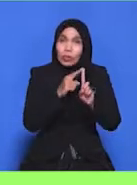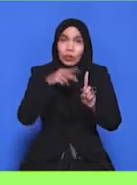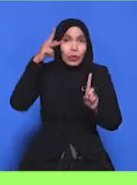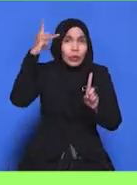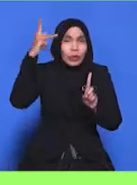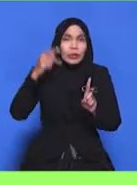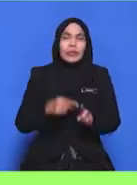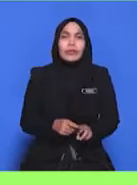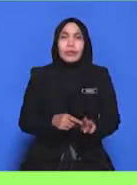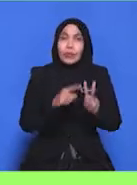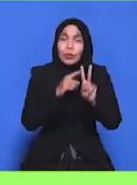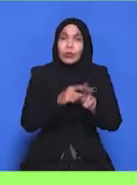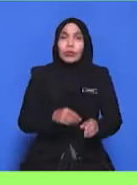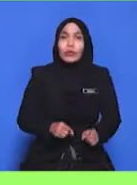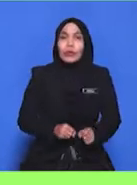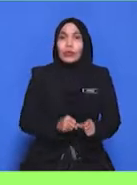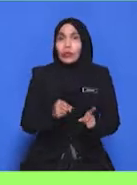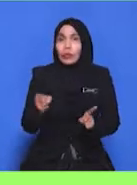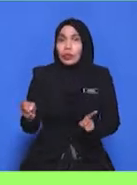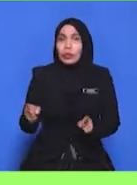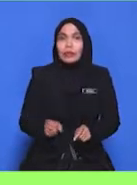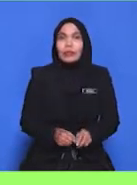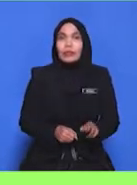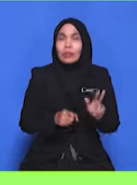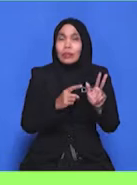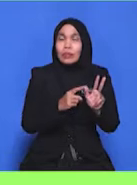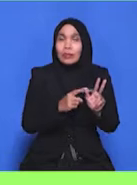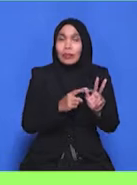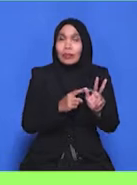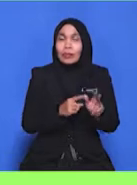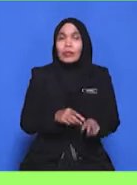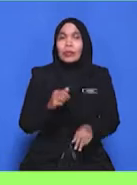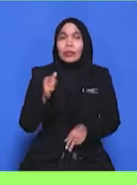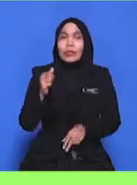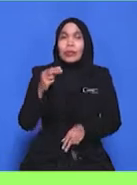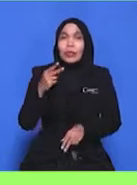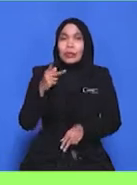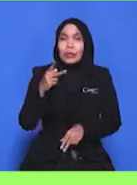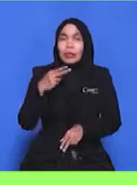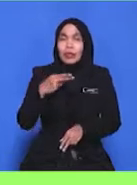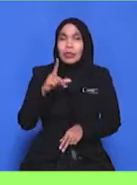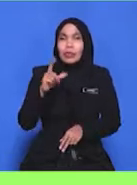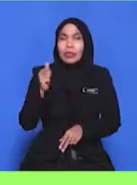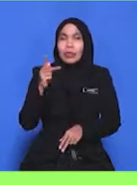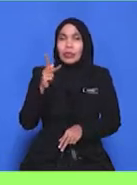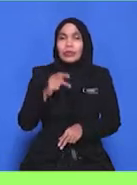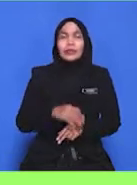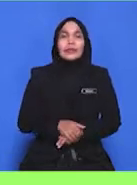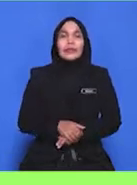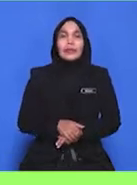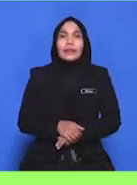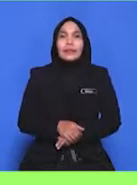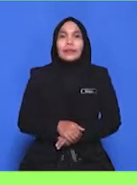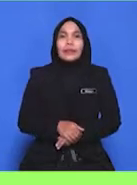Kedua, sosial. Ketiga, akhlak. Yang pertama, kita lihat faktor kemerosotan